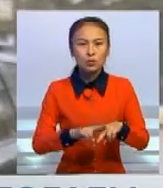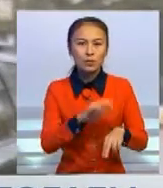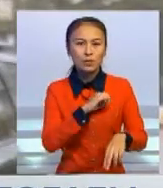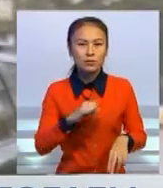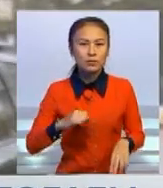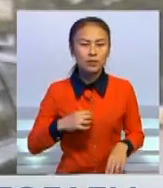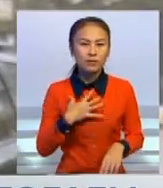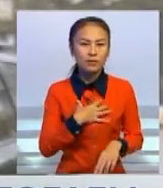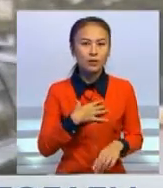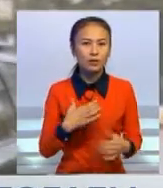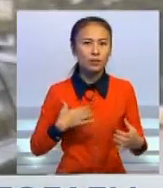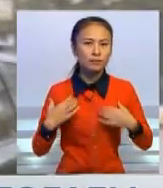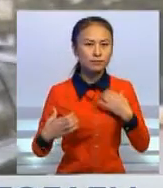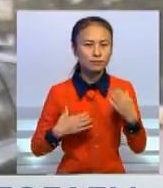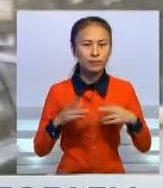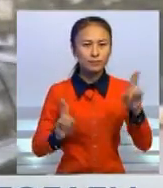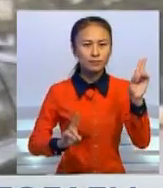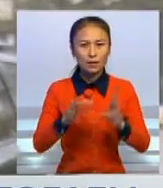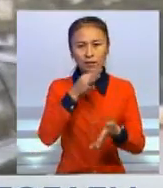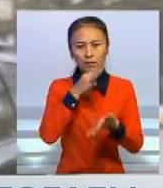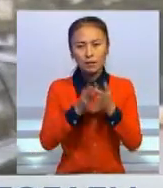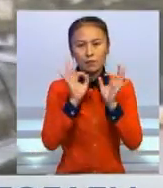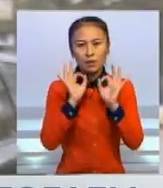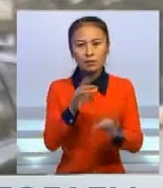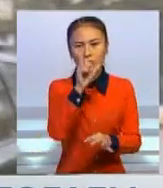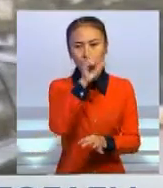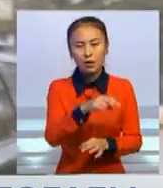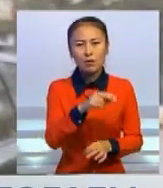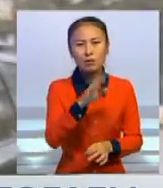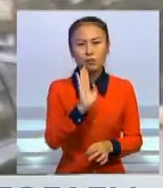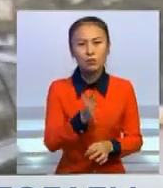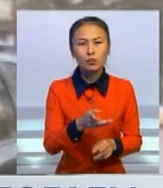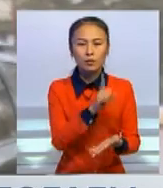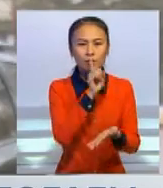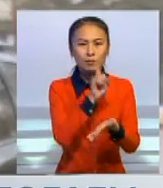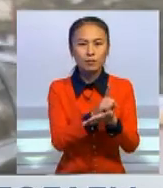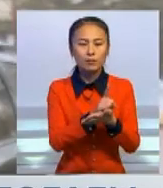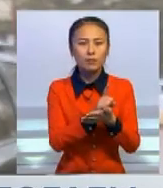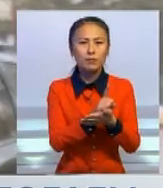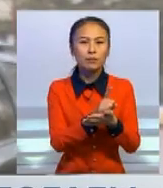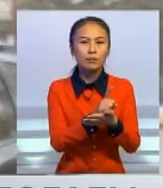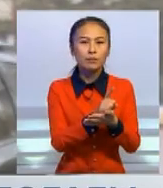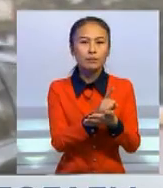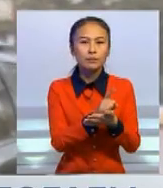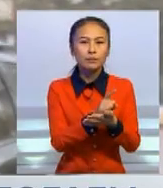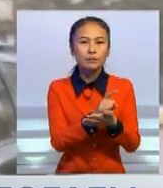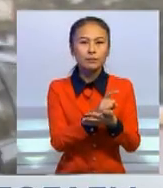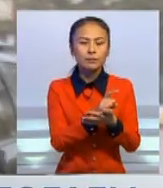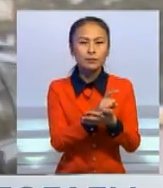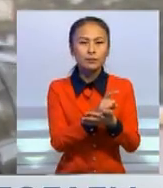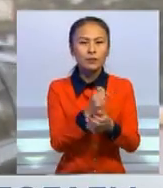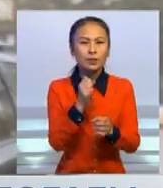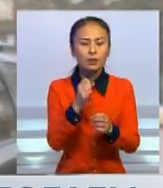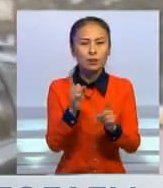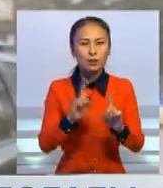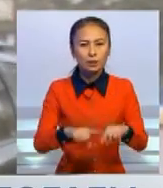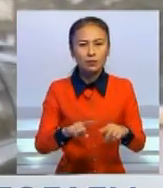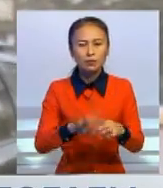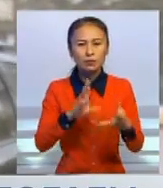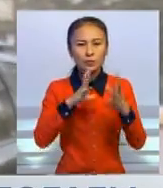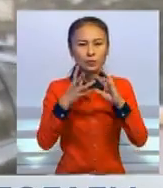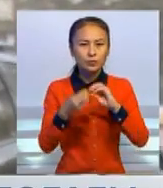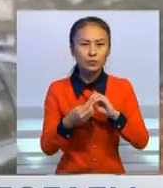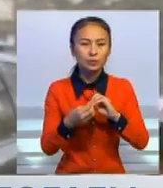шара. Тәртіптік жауапкершілікке тартылады. Егер де тәртіптік жауапкершілік қайта-қайта